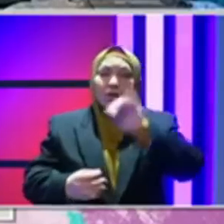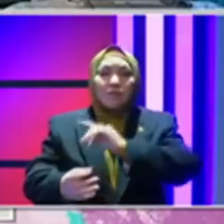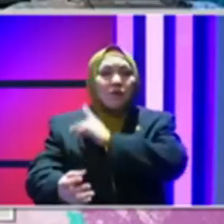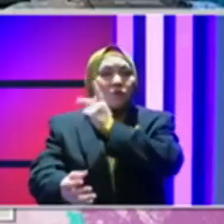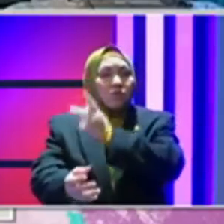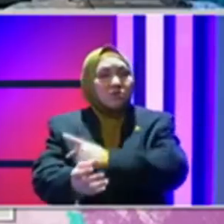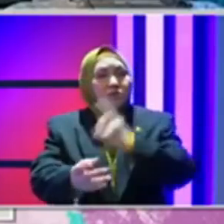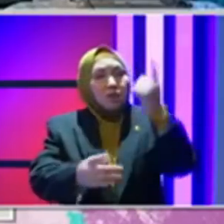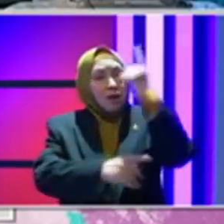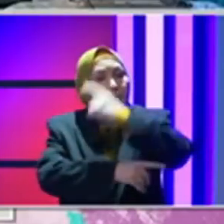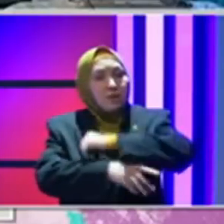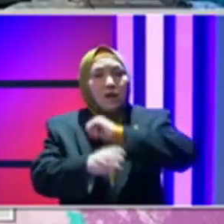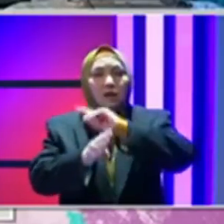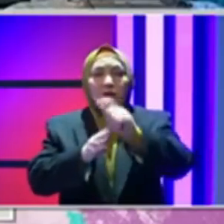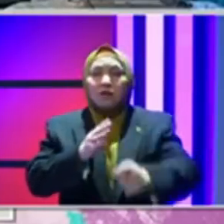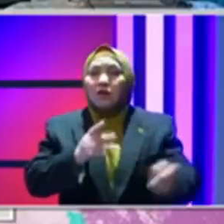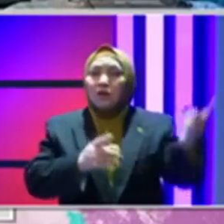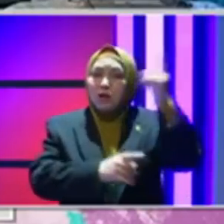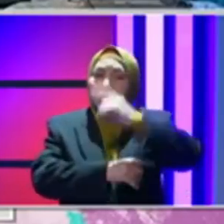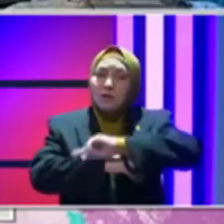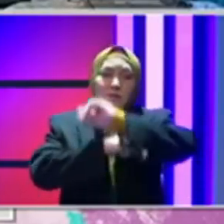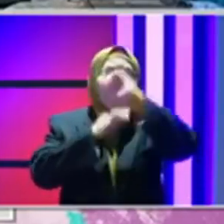Maliki ihdinaṣ-ṣirāṭal-mustaqīmāṭallażīna